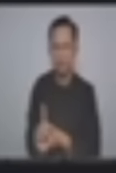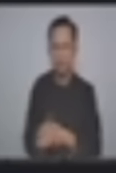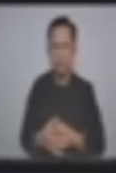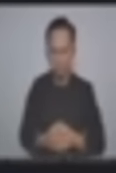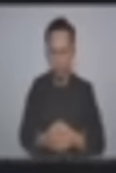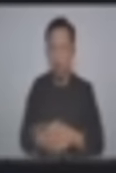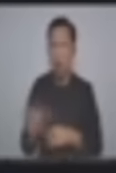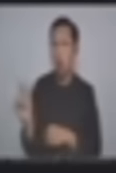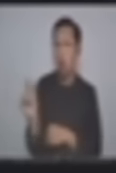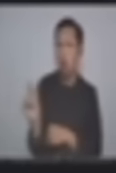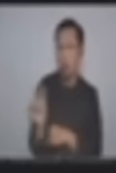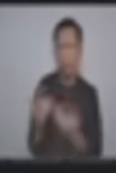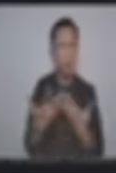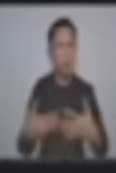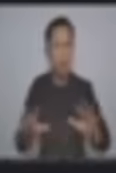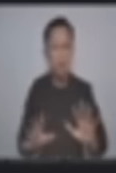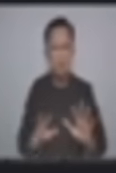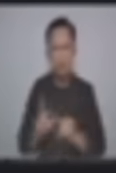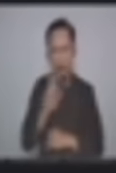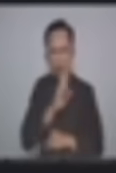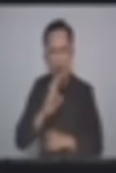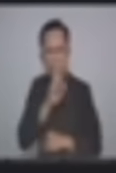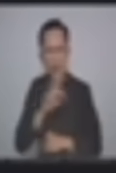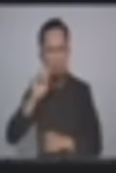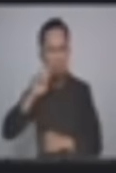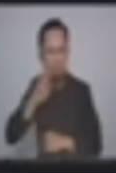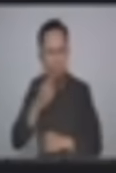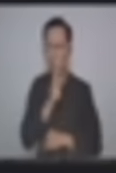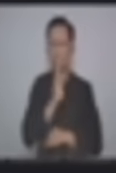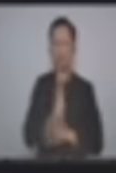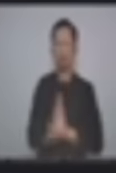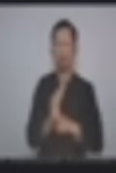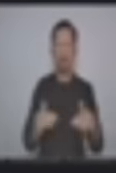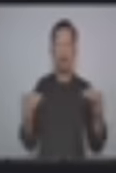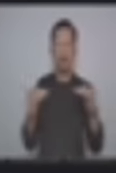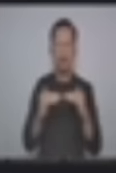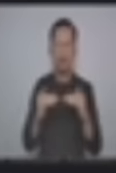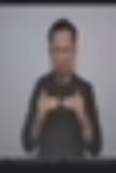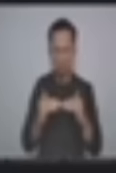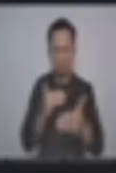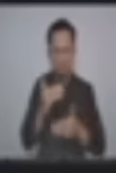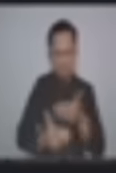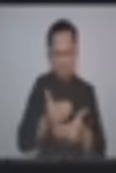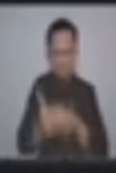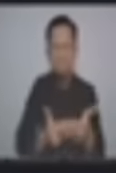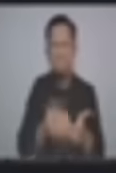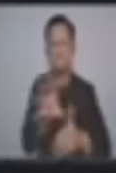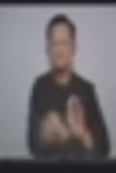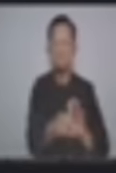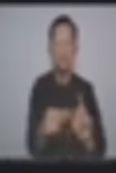umum bebas rahasia jujur adil dan berkala sebagaimana ditentukan dalam pasal